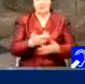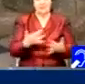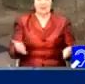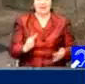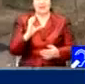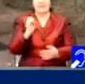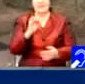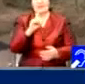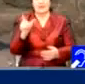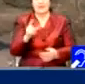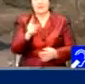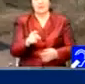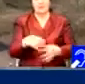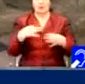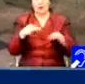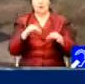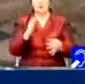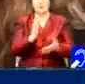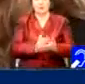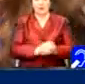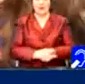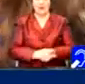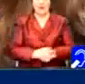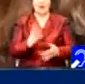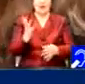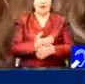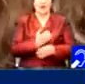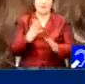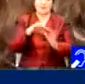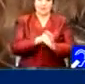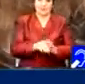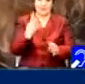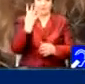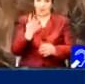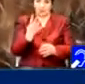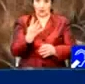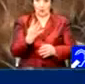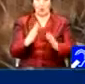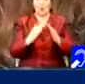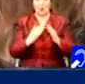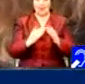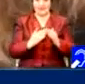seră și au chiar și un automobil. Am deschis cele patru locuințe